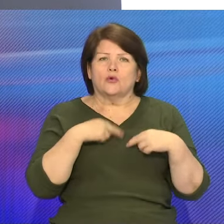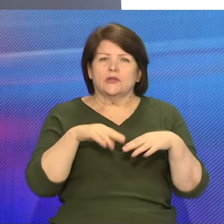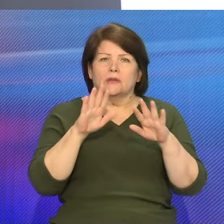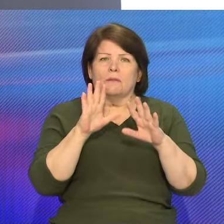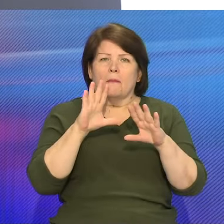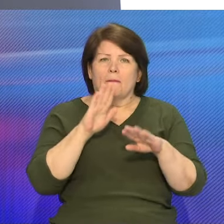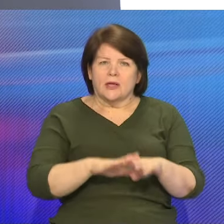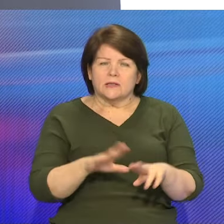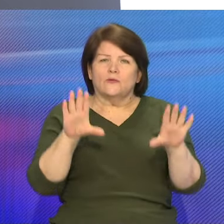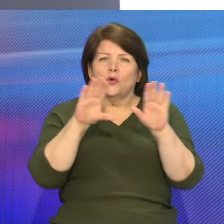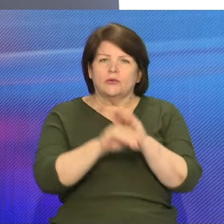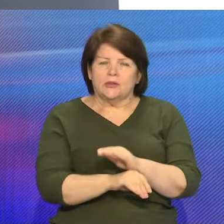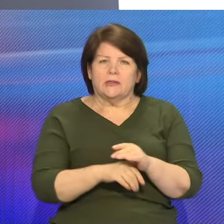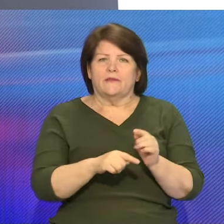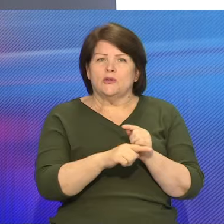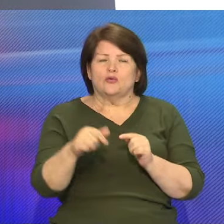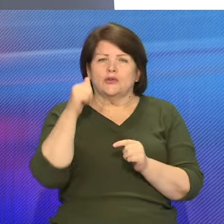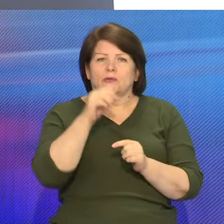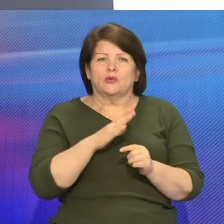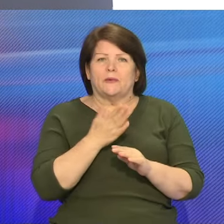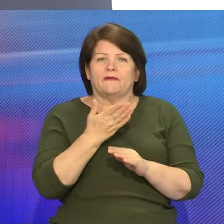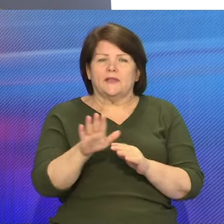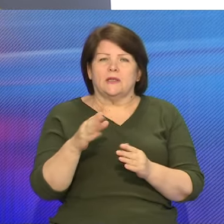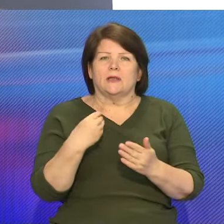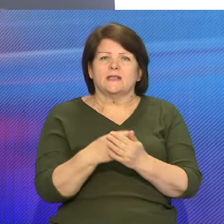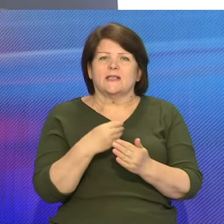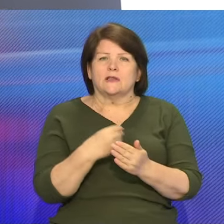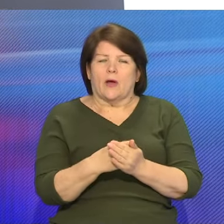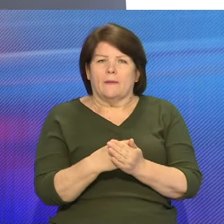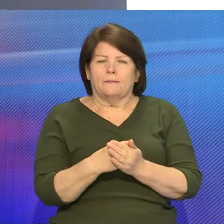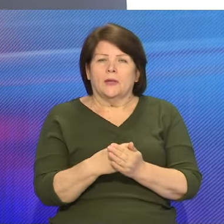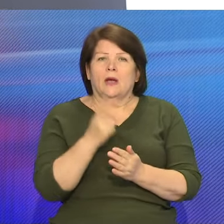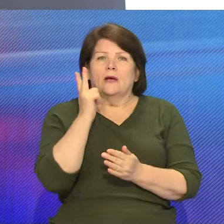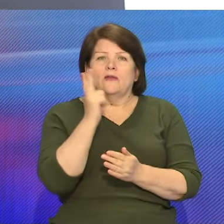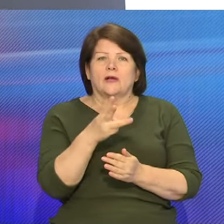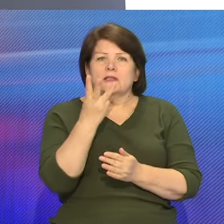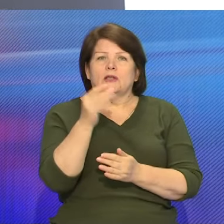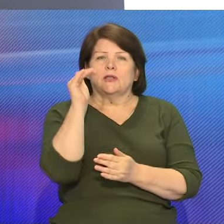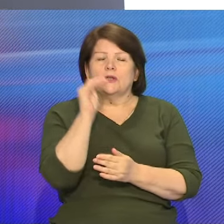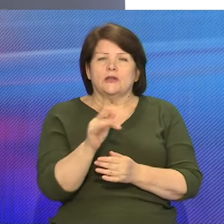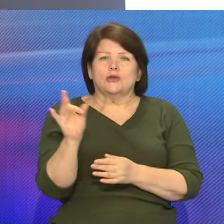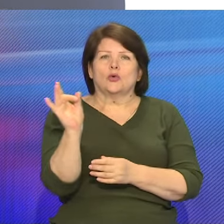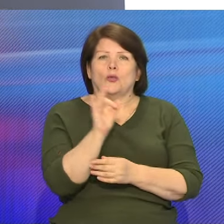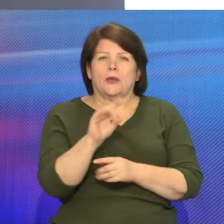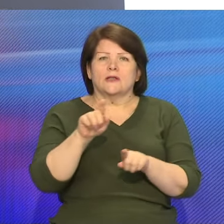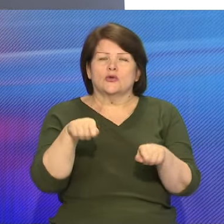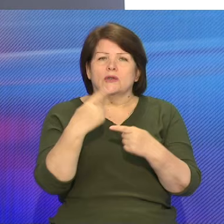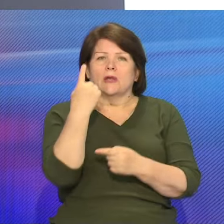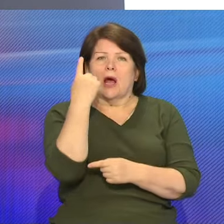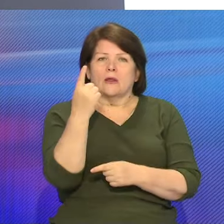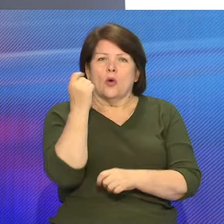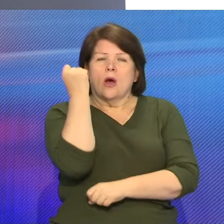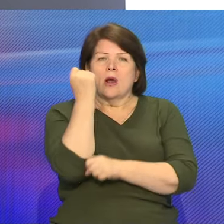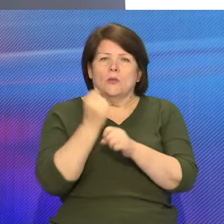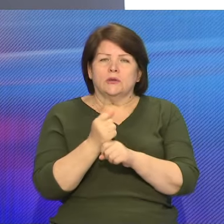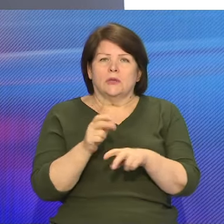числе в текущем году были выделены средства, значит, порядка 23 тысячи рублей, создано одно рабочее